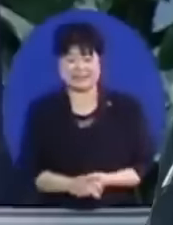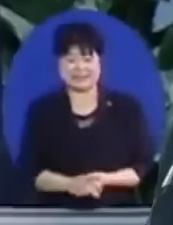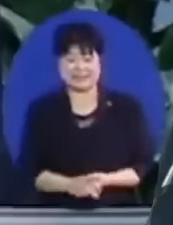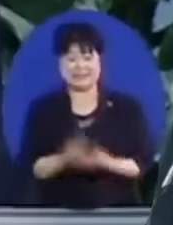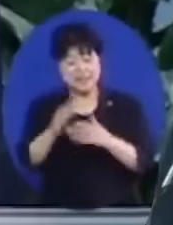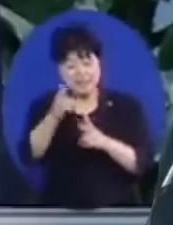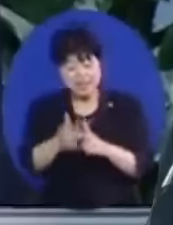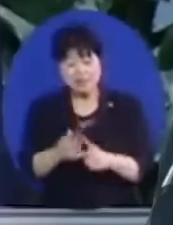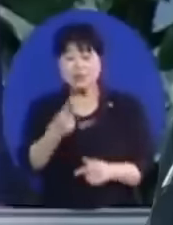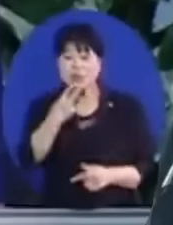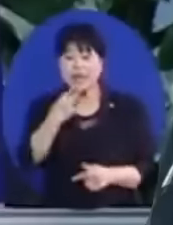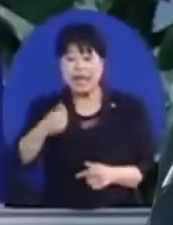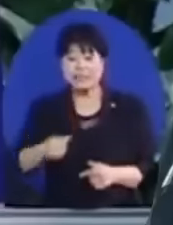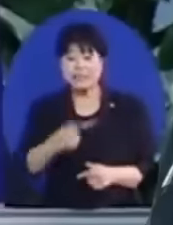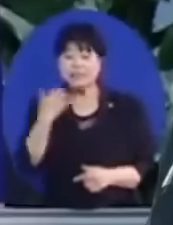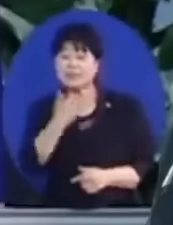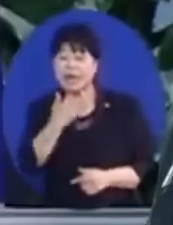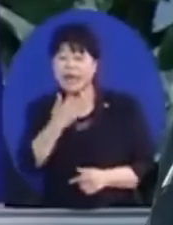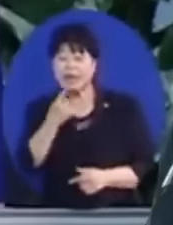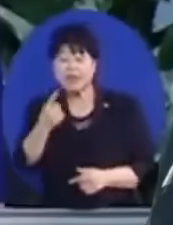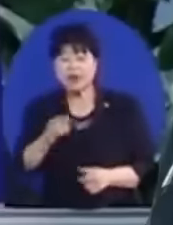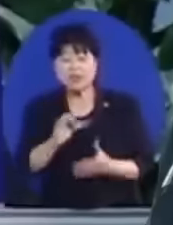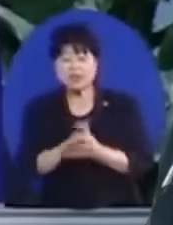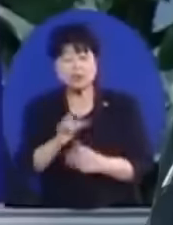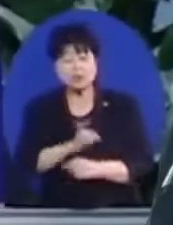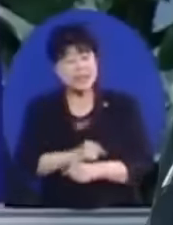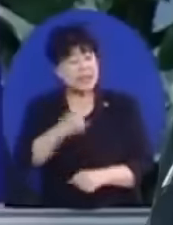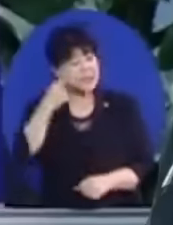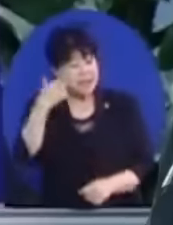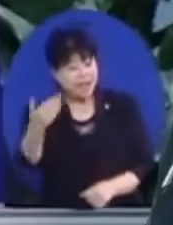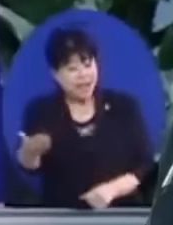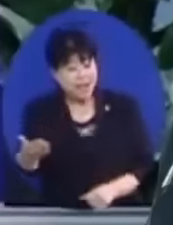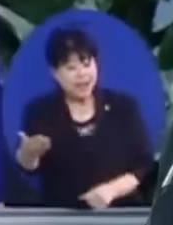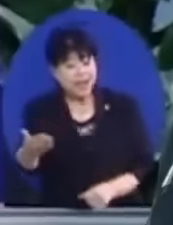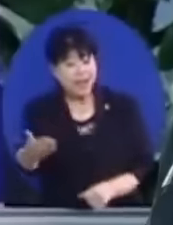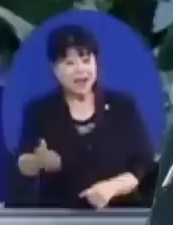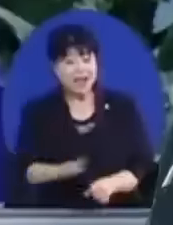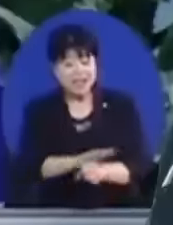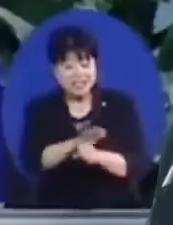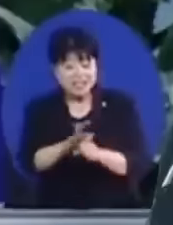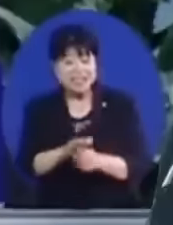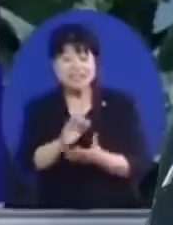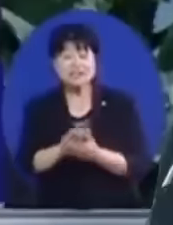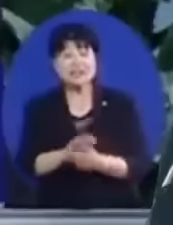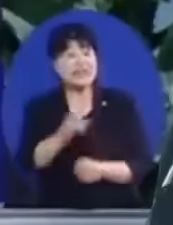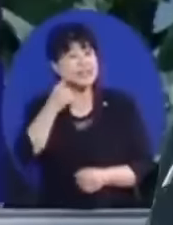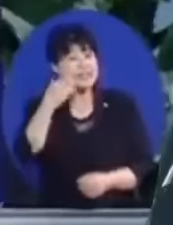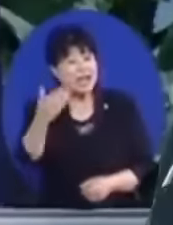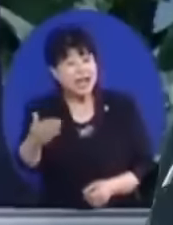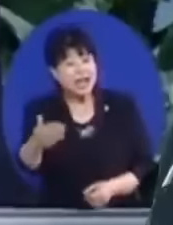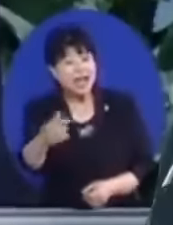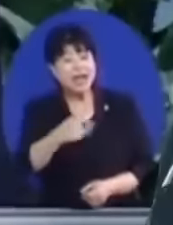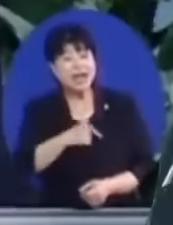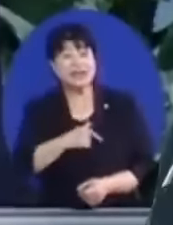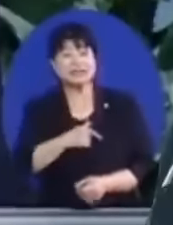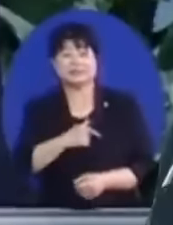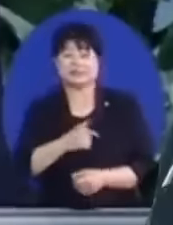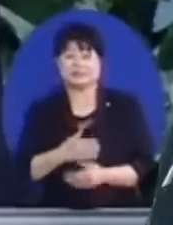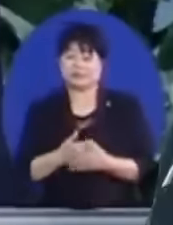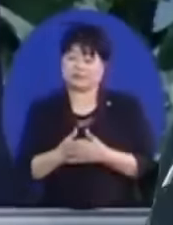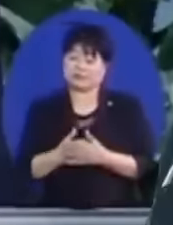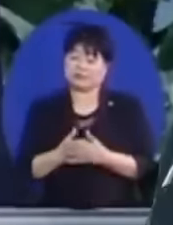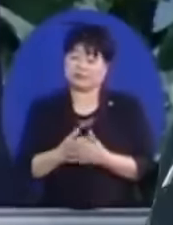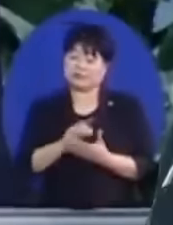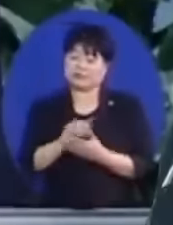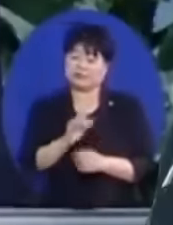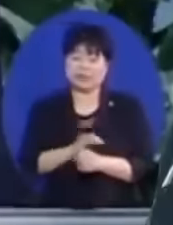있다가 예수님이 요한의 아들 시므나, 내가 나를 친구로 사랑하느냐 필레오로 사랑하느냐? 그만 가슴이 덜렁덜렁 앉습니다. 또